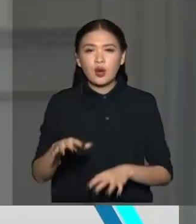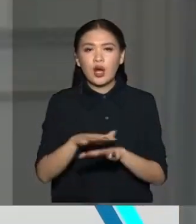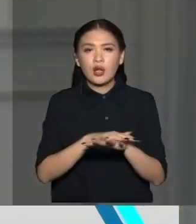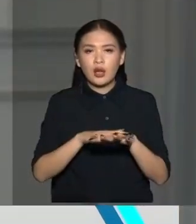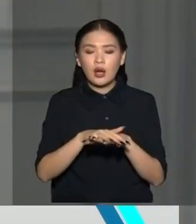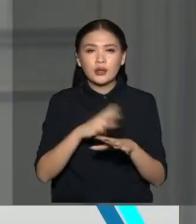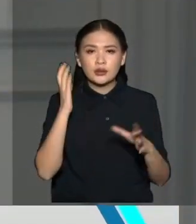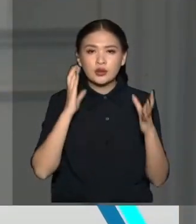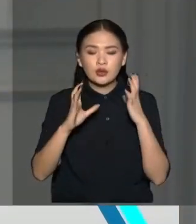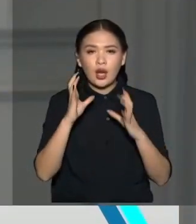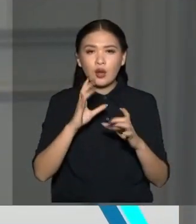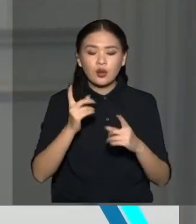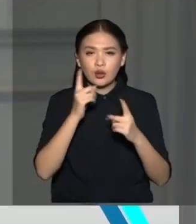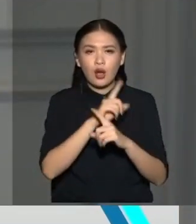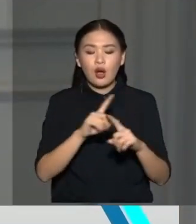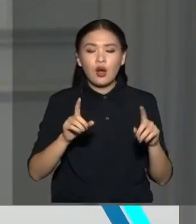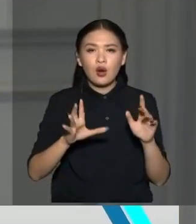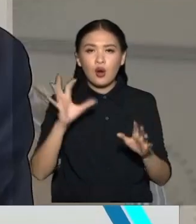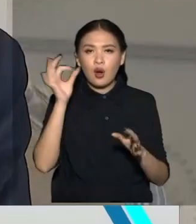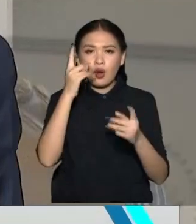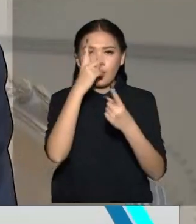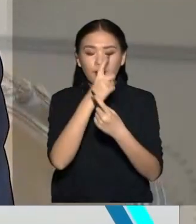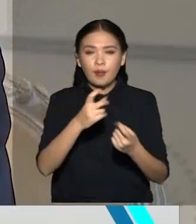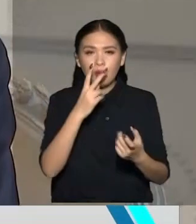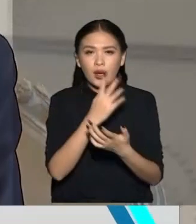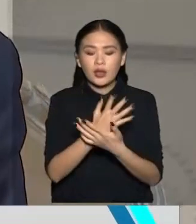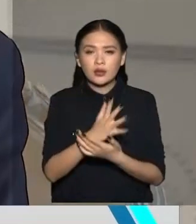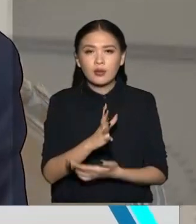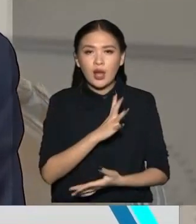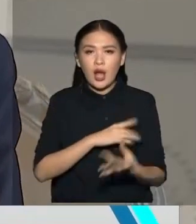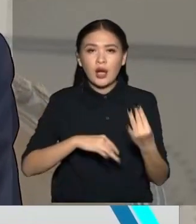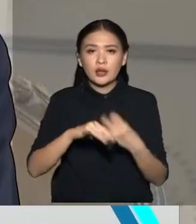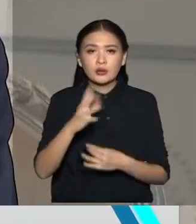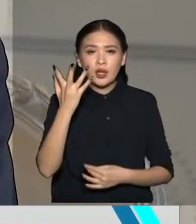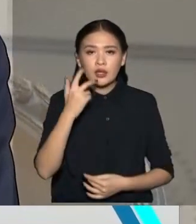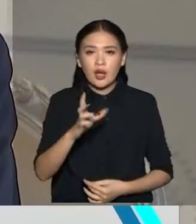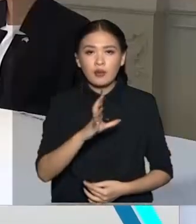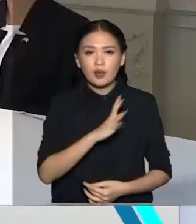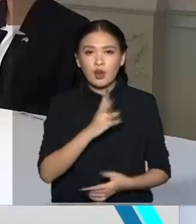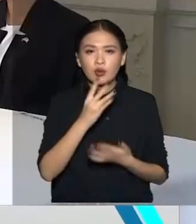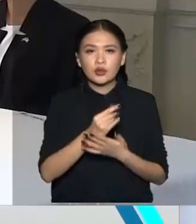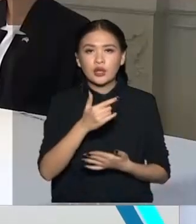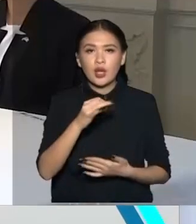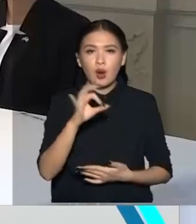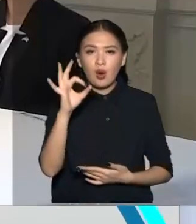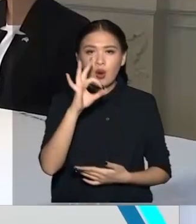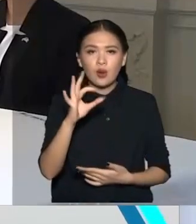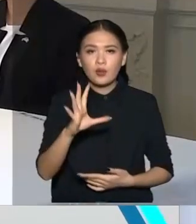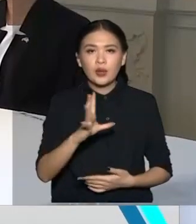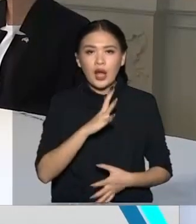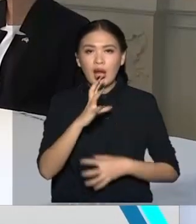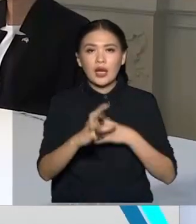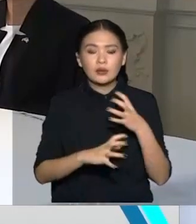қатынастар институтының беделі туралы хабардар екенін атап өтті. Әңгімелесу барысында олар өзекті геосаяси мәселелермен